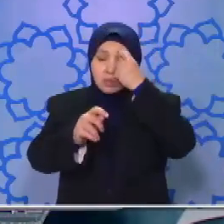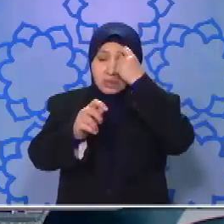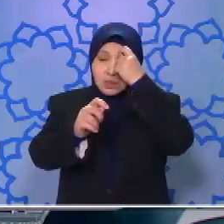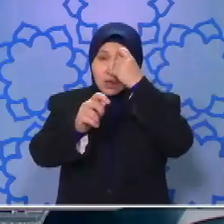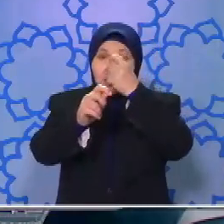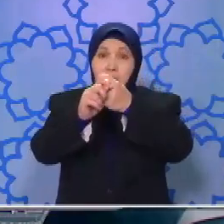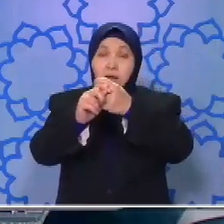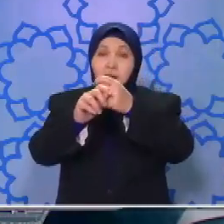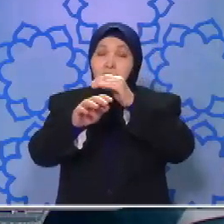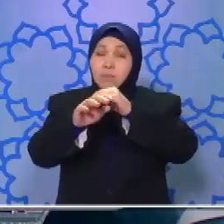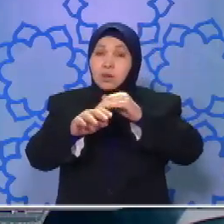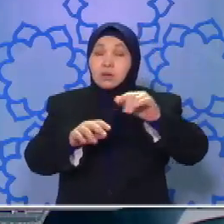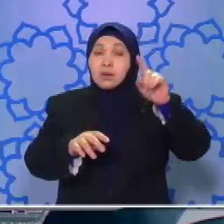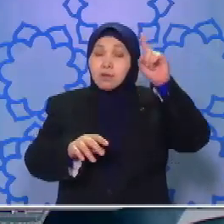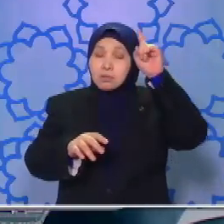wallahu